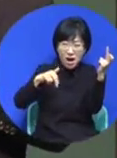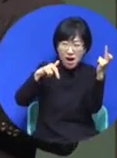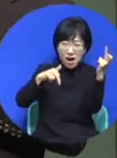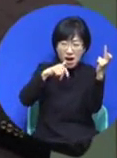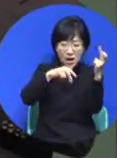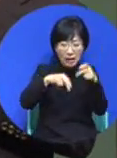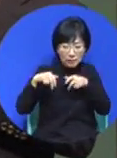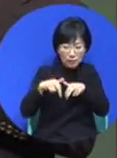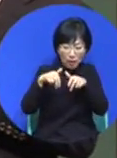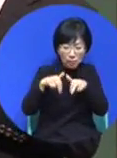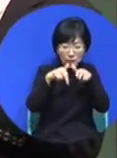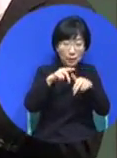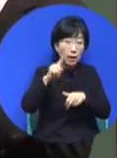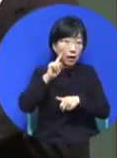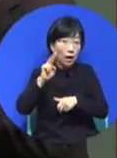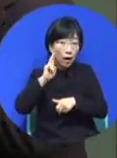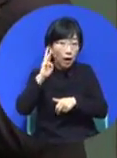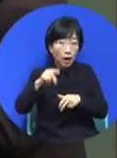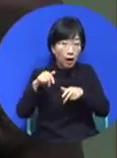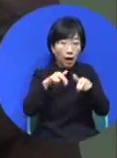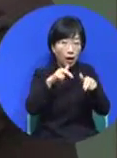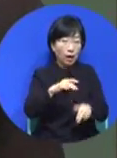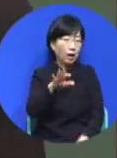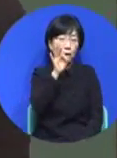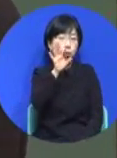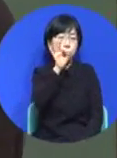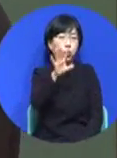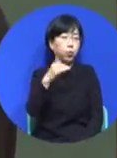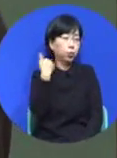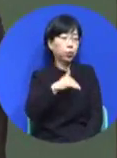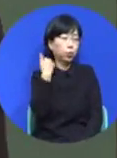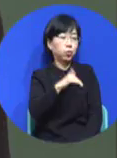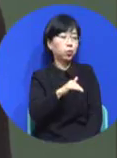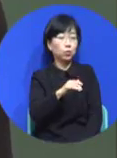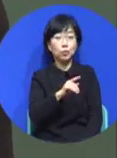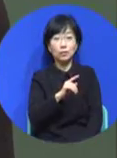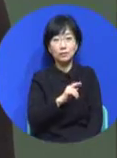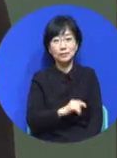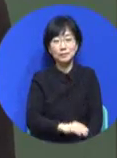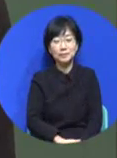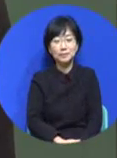갑니까? Now, how am I going to go all the way to that mountain for those many days and take him there?